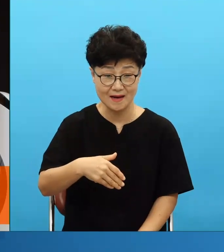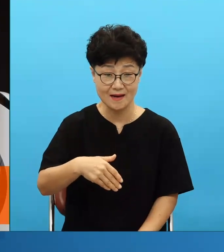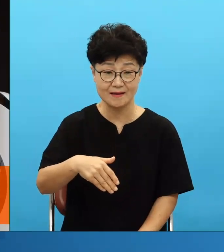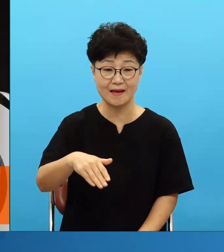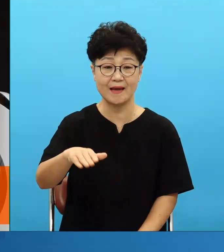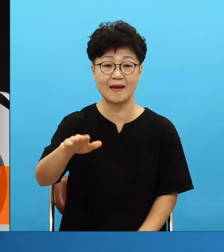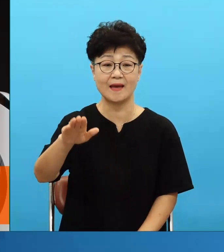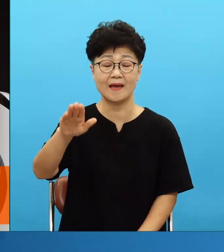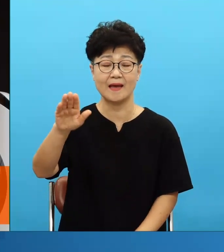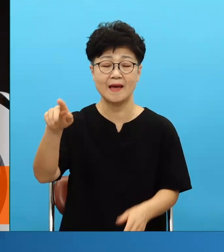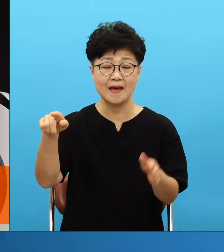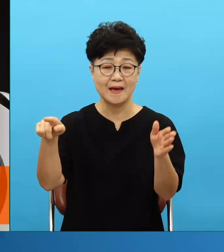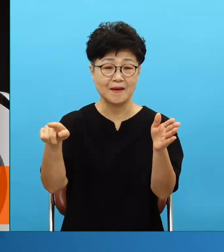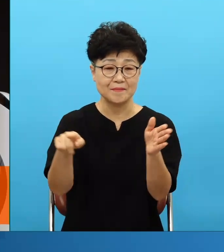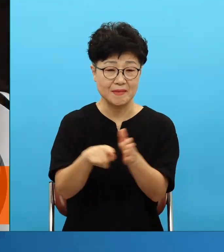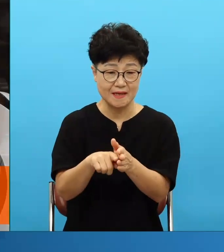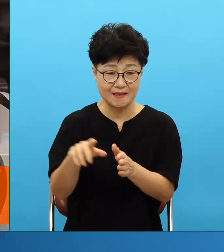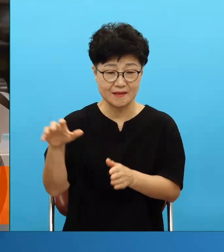나아가네.